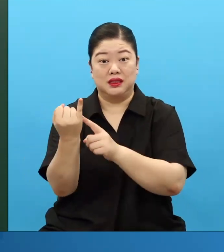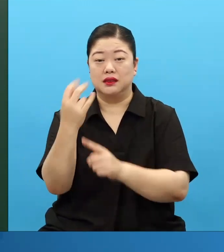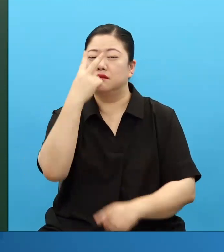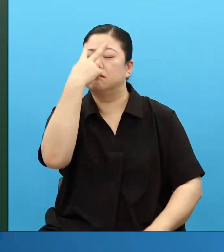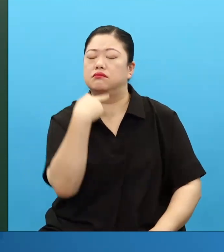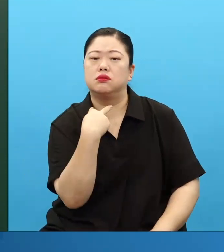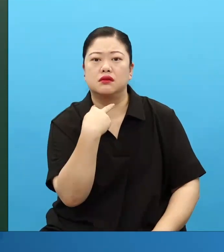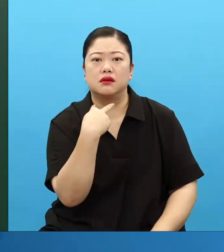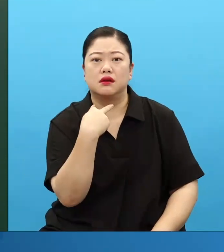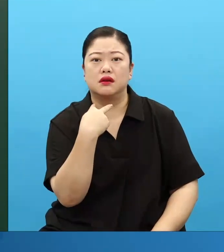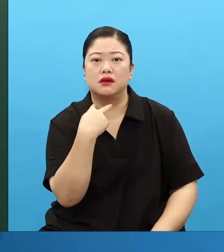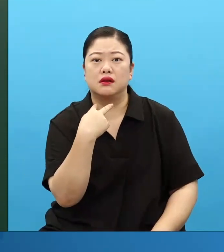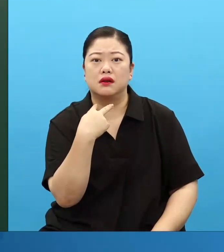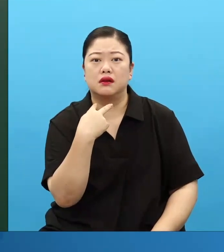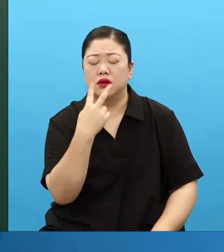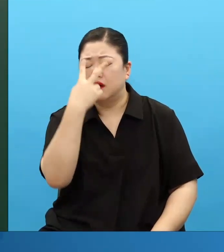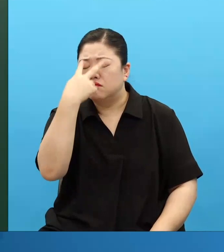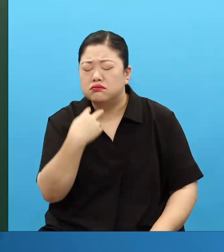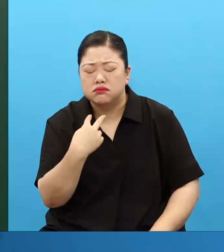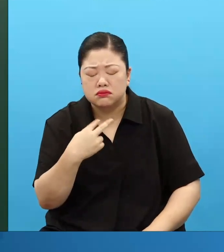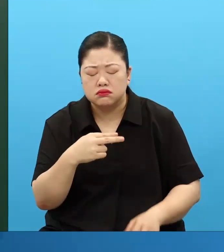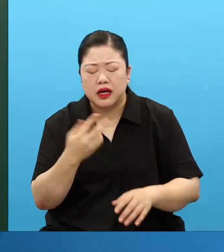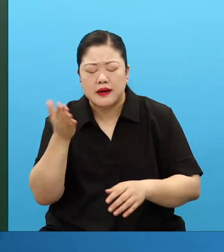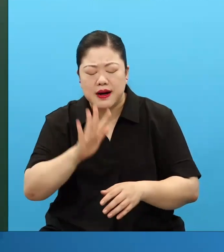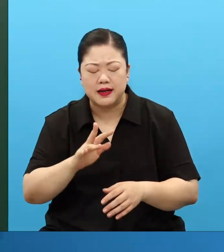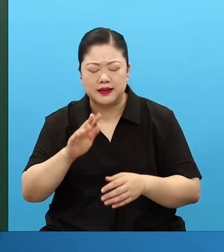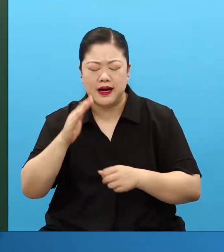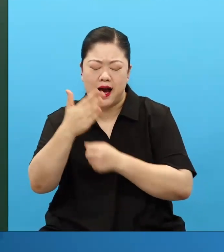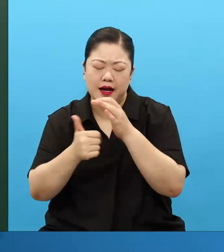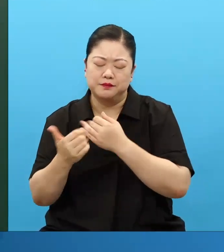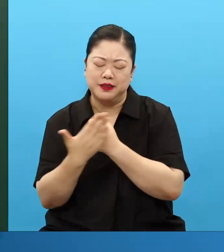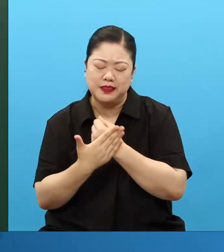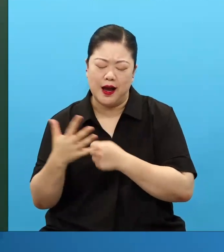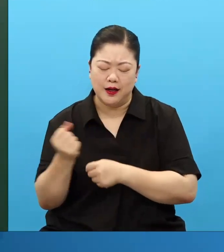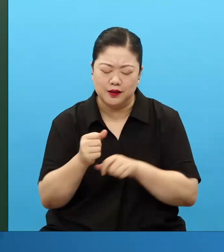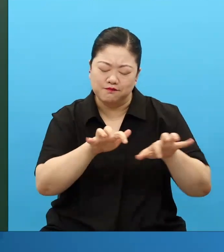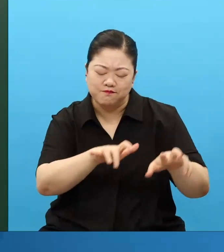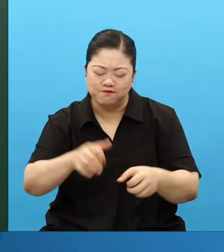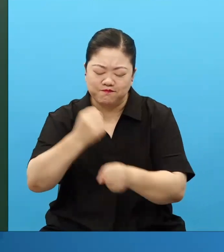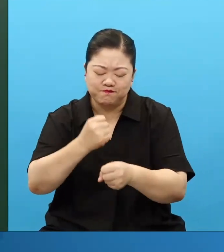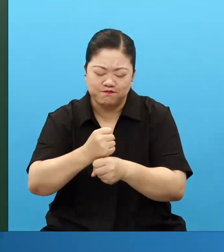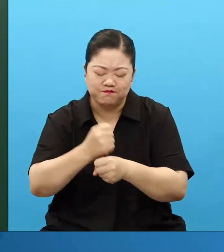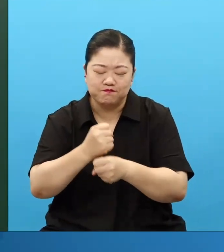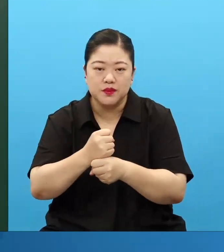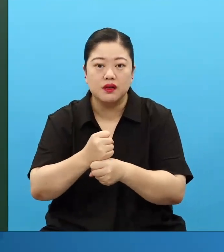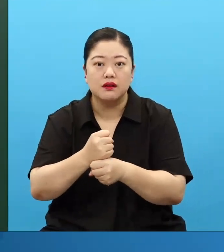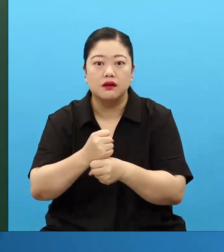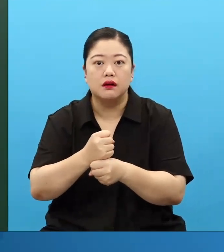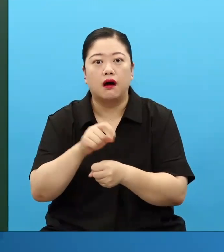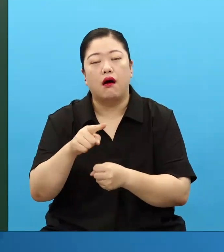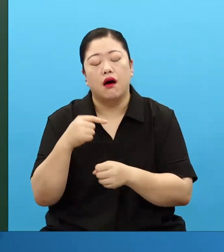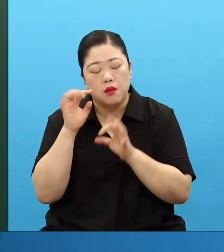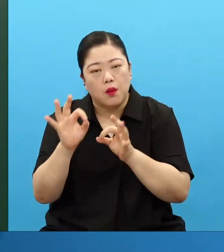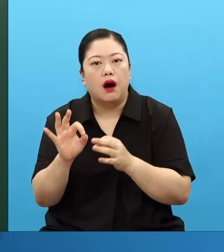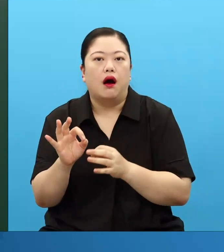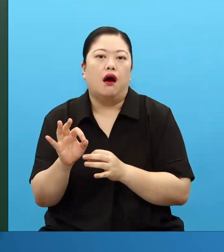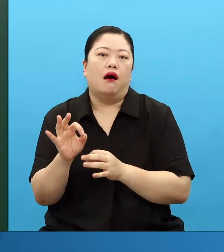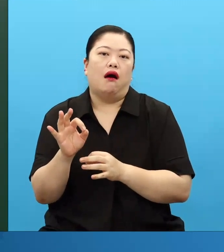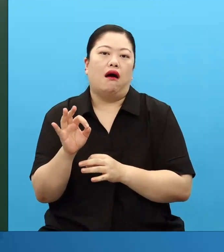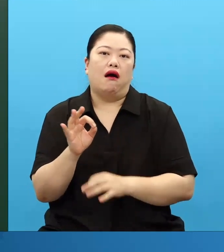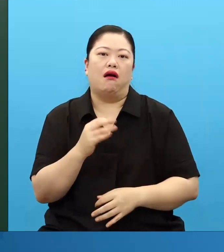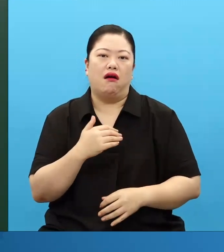거 신경 쓸 필요가 없어 24 하면 되는 So 겁니다. there's no reason to be concerned with anything else. Just do this 24 이 hours a 24는 day. 막 아무것도 하지